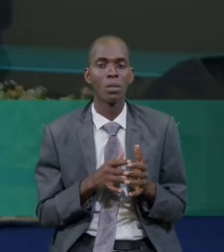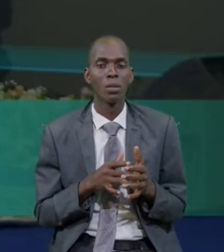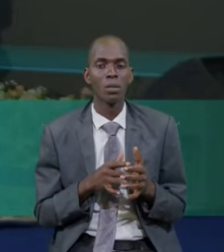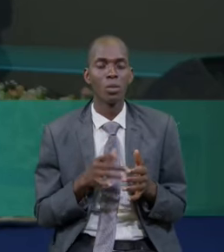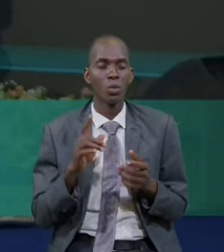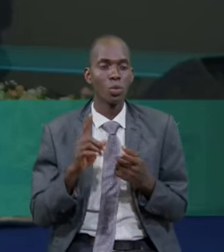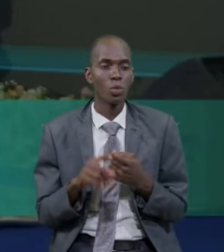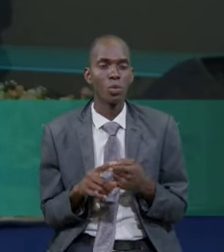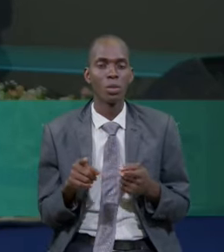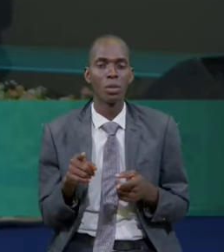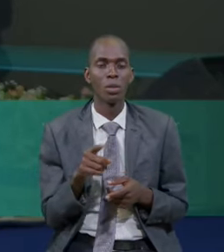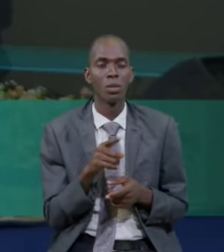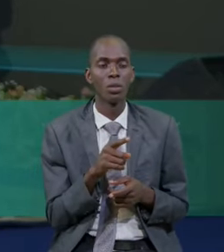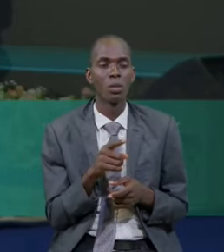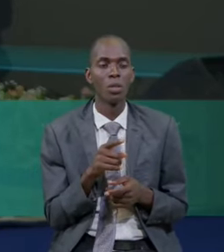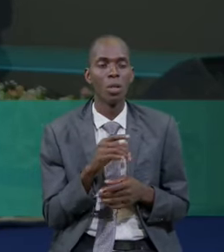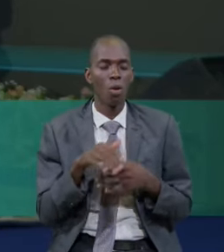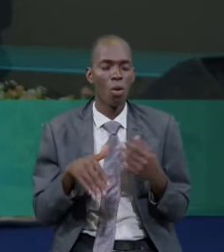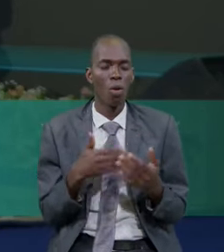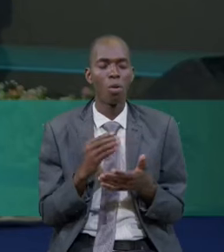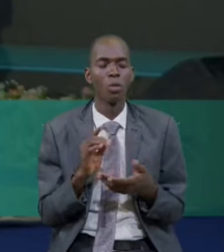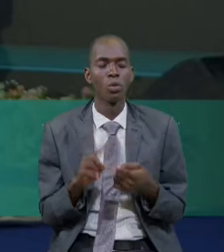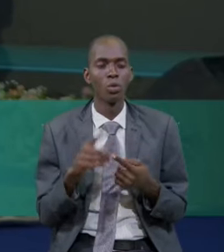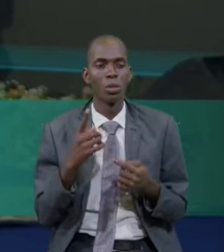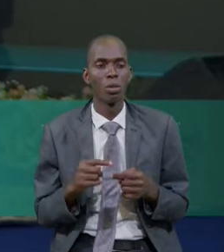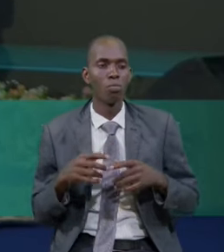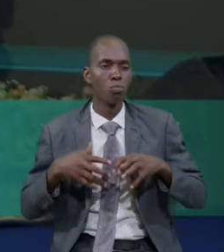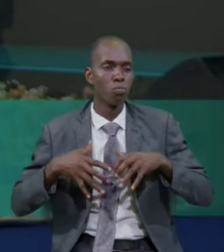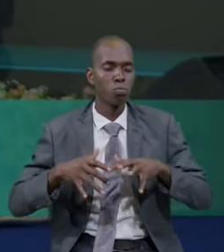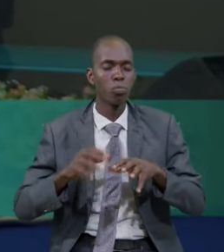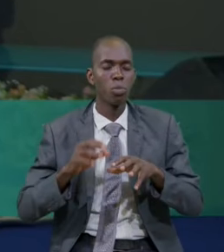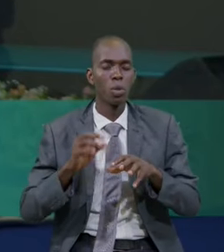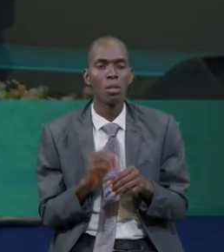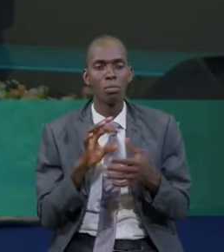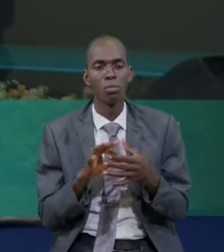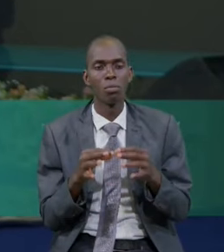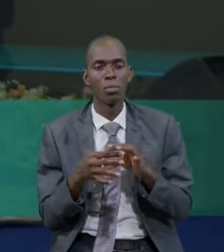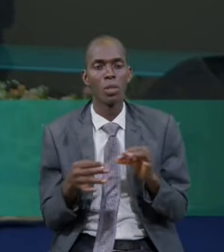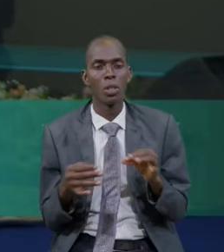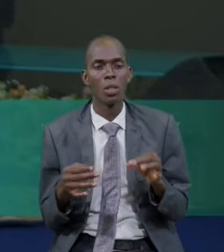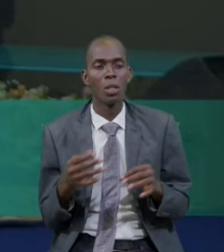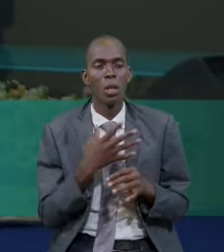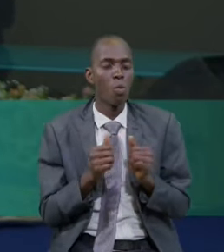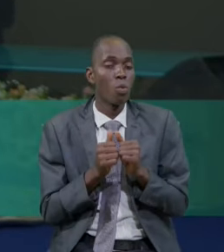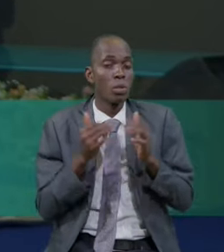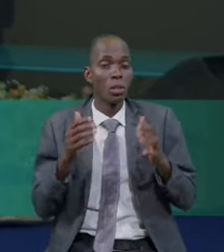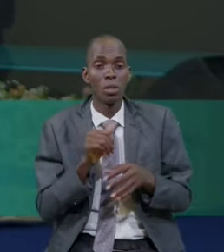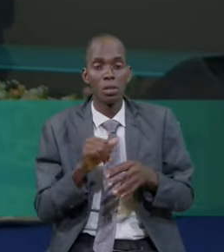34. Jésus dit à la foule toutes ces choses en parabole et ne lui parlait point sans parabole.